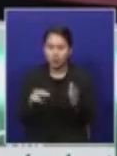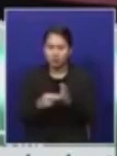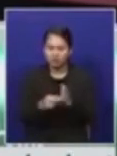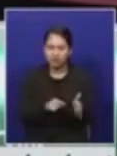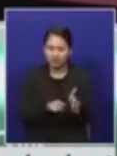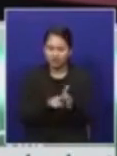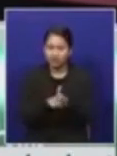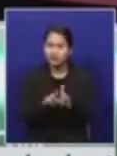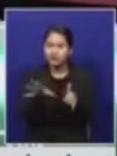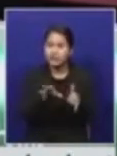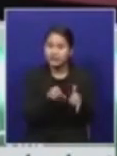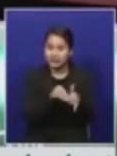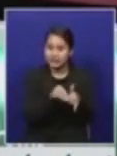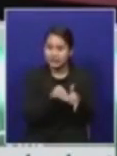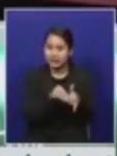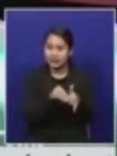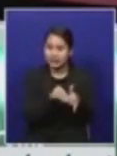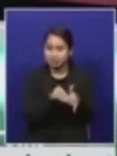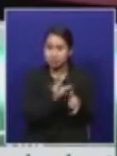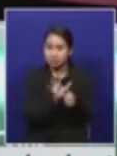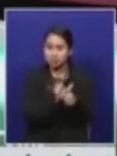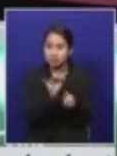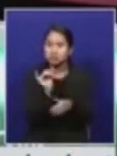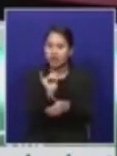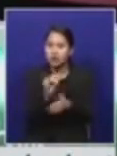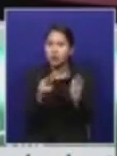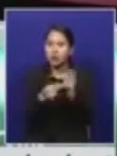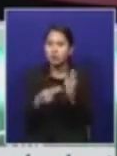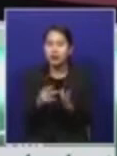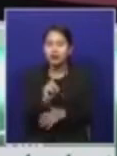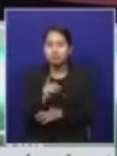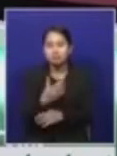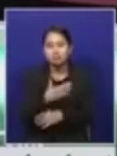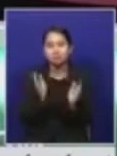แต่เขาไม่ใช่คนที่ถูกข้อหาว่าเขาคือคนติดเชื้อไวรัส1 9117